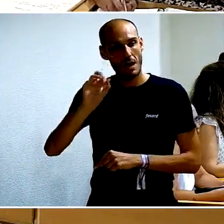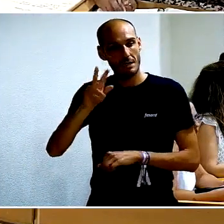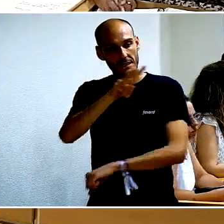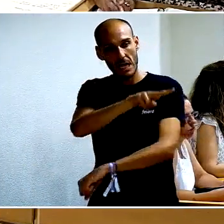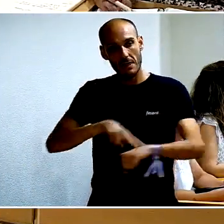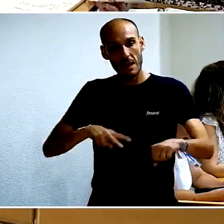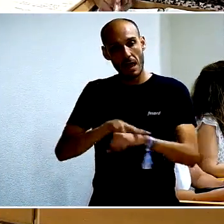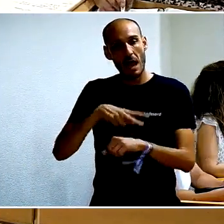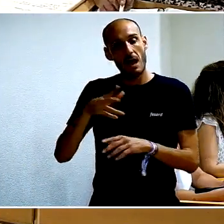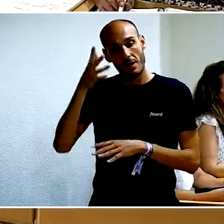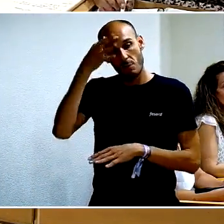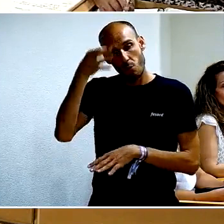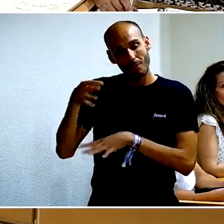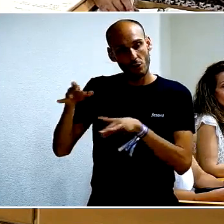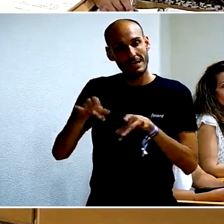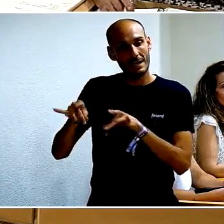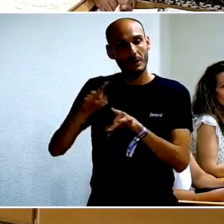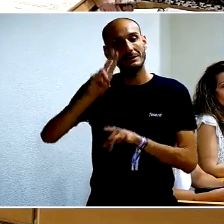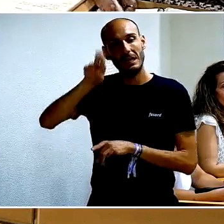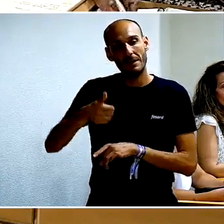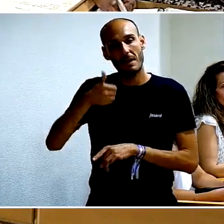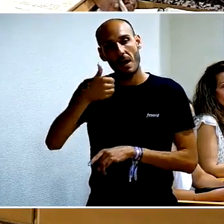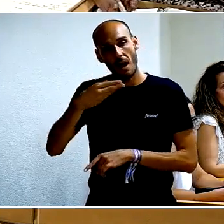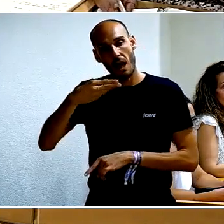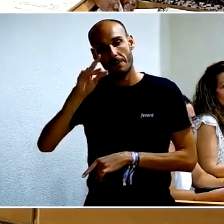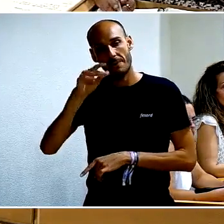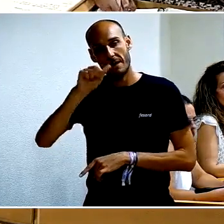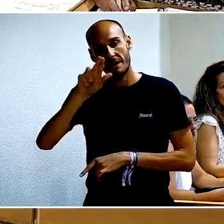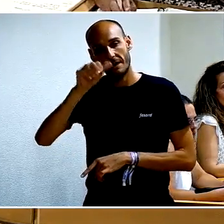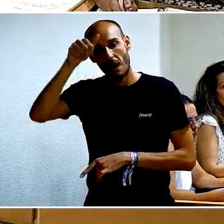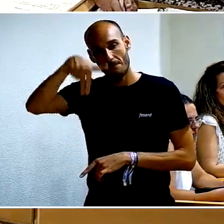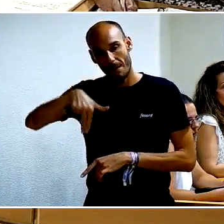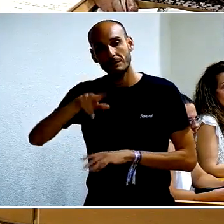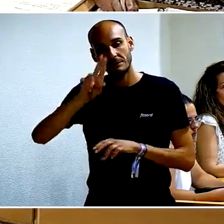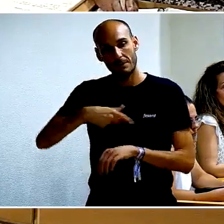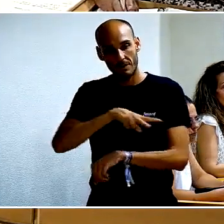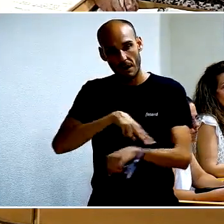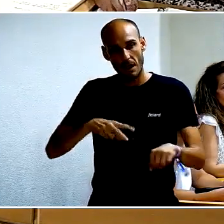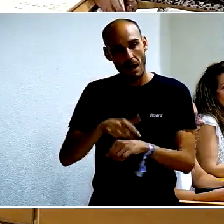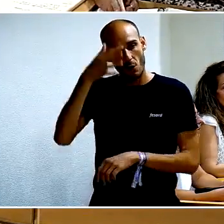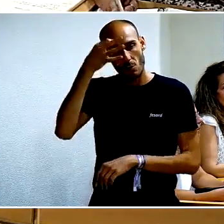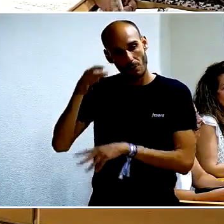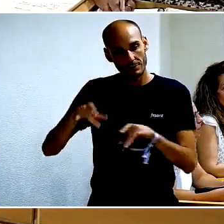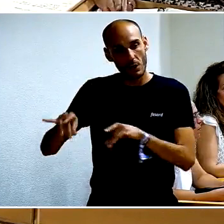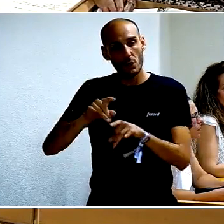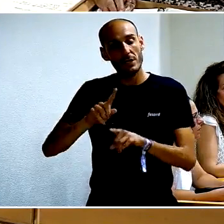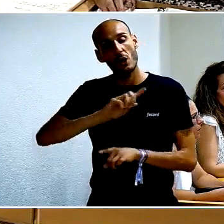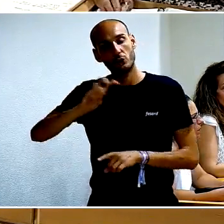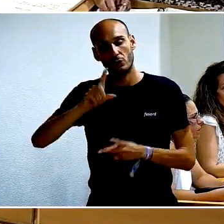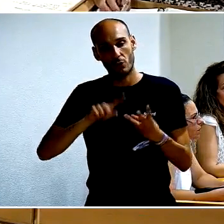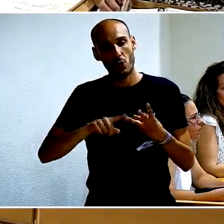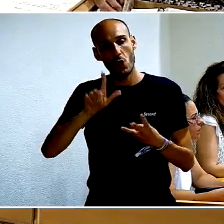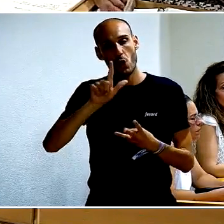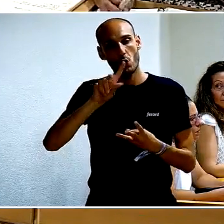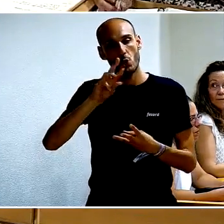a València, Abderramán, també part de la delegació saharaui a València, a Lourdes Crespo, presidenta